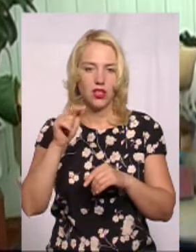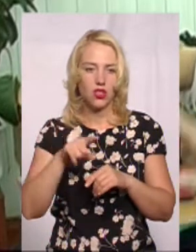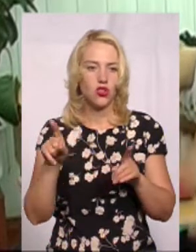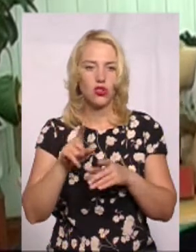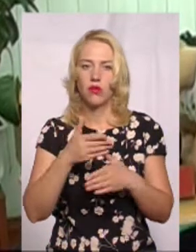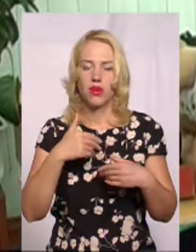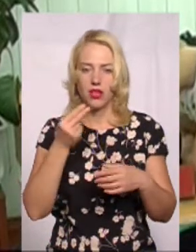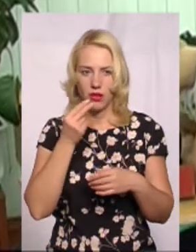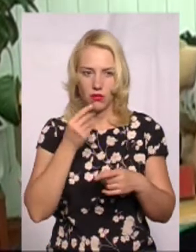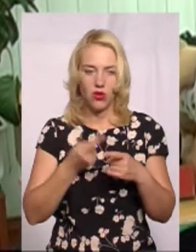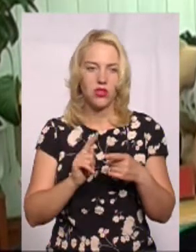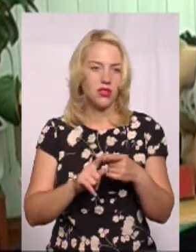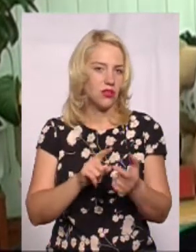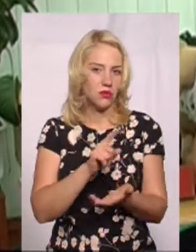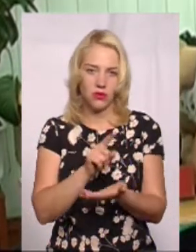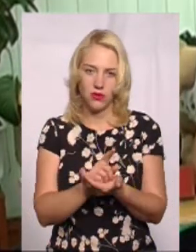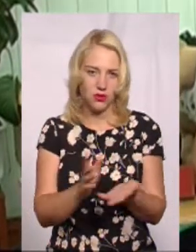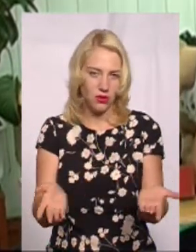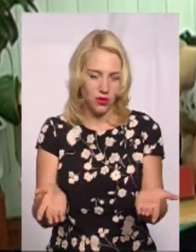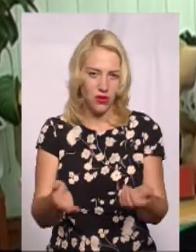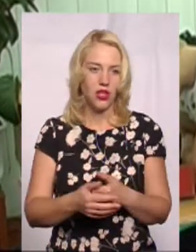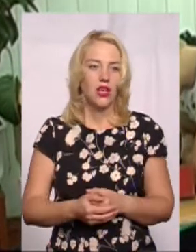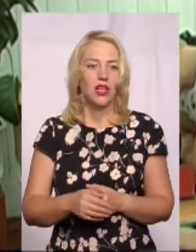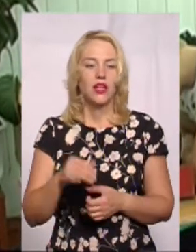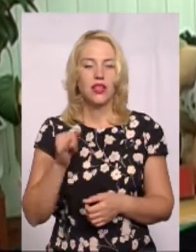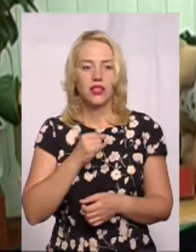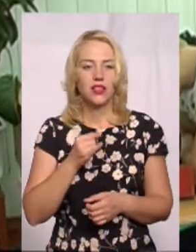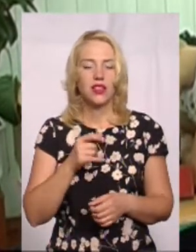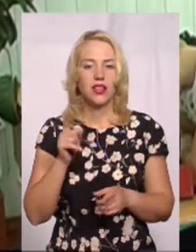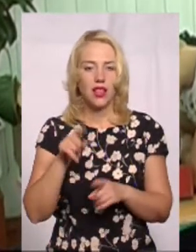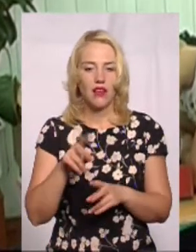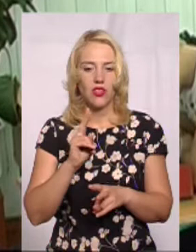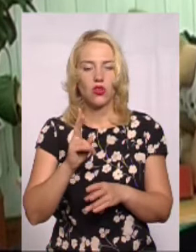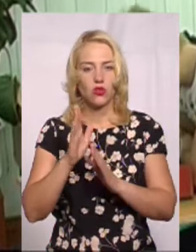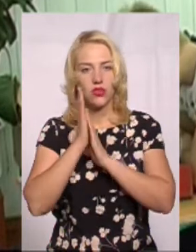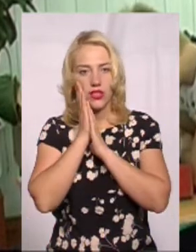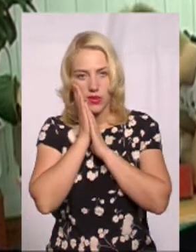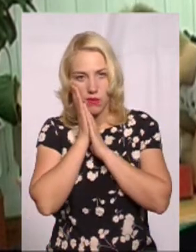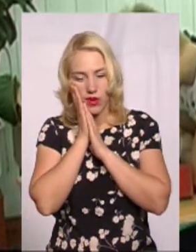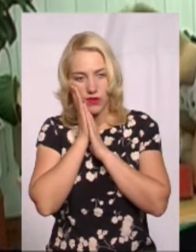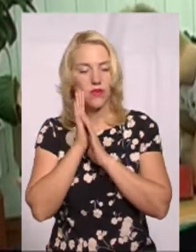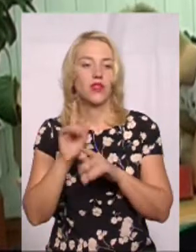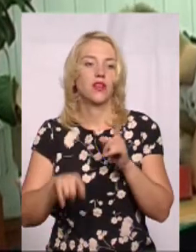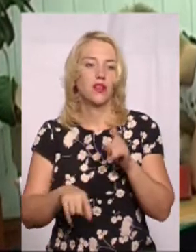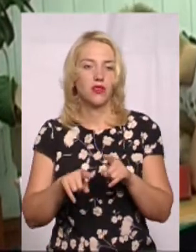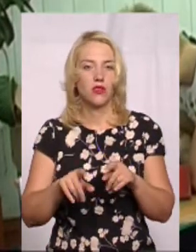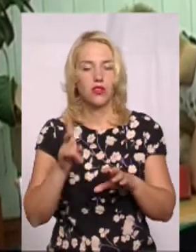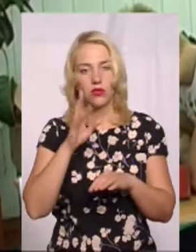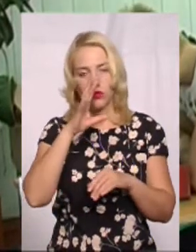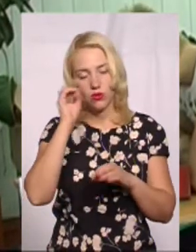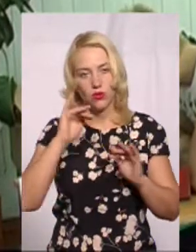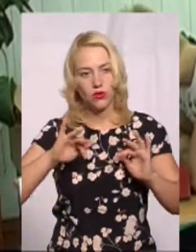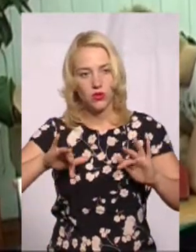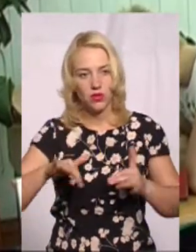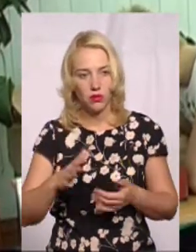їмо тут, це звичайно, підкріплюємо свої сили. І навіть дехто і спав іноді, прийшов зночі, тому що